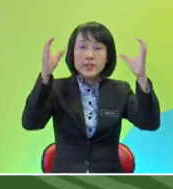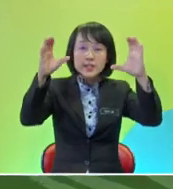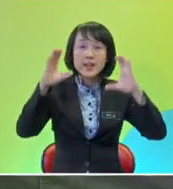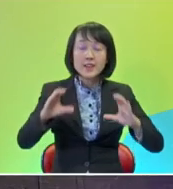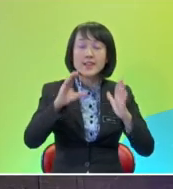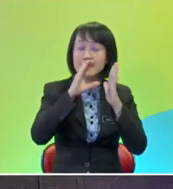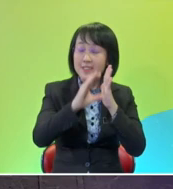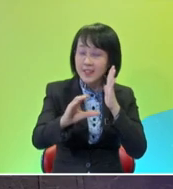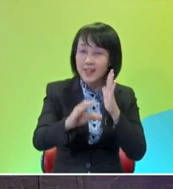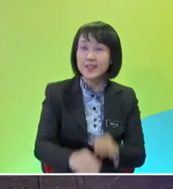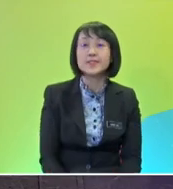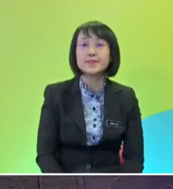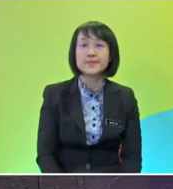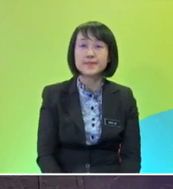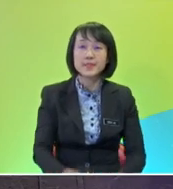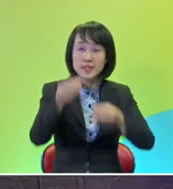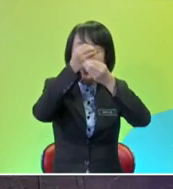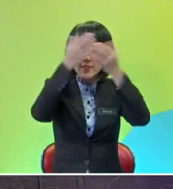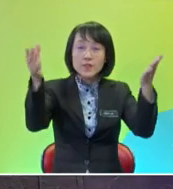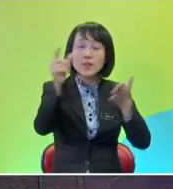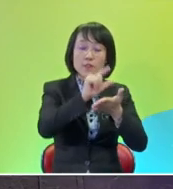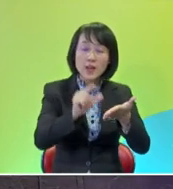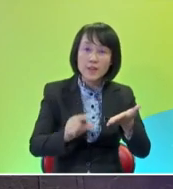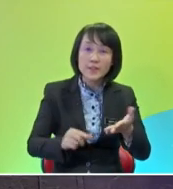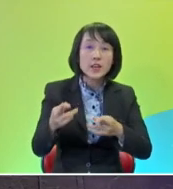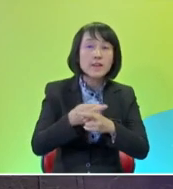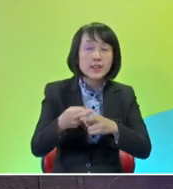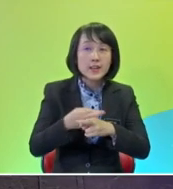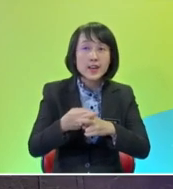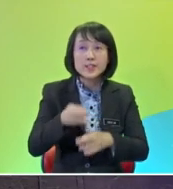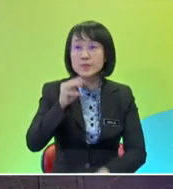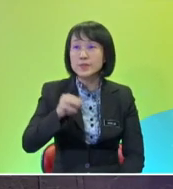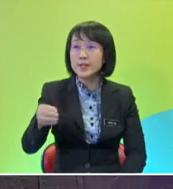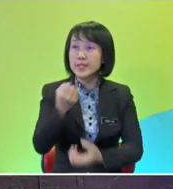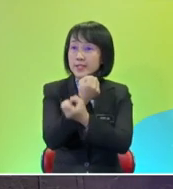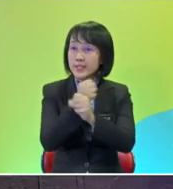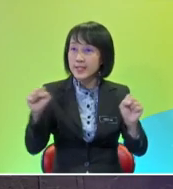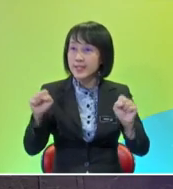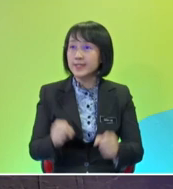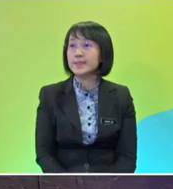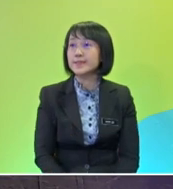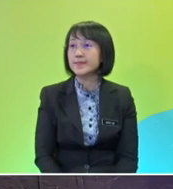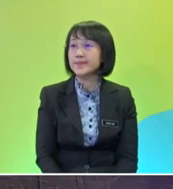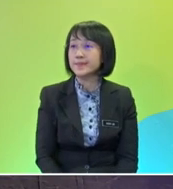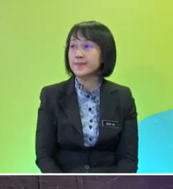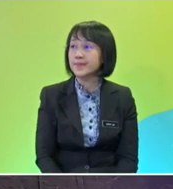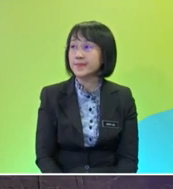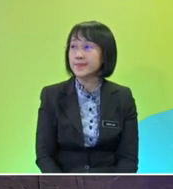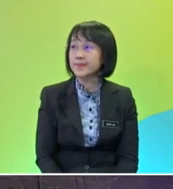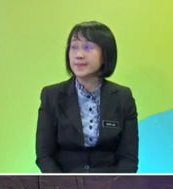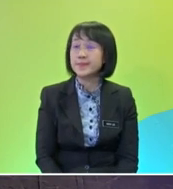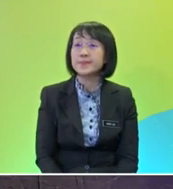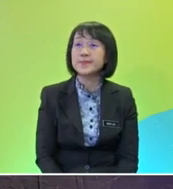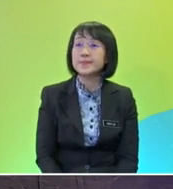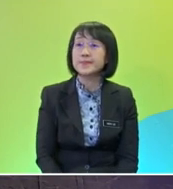Infografik ringkas. Ya, infografik ringkas. Ya, murid-murid bersedia ya dengan jawapan? Kita akan tanya sebentar nanti ke sekarang, cikgu?